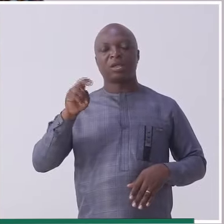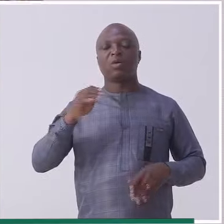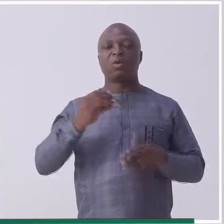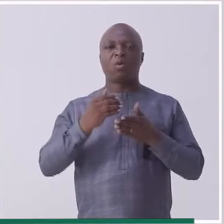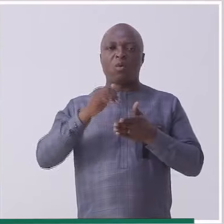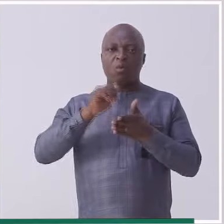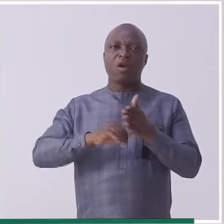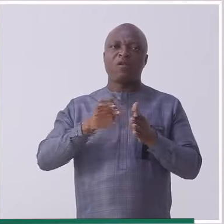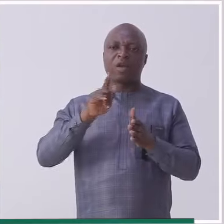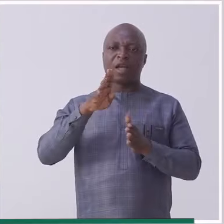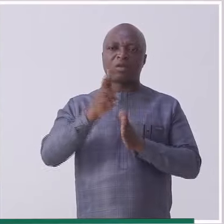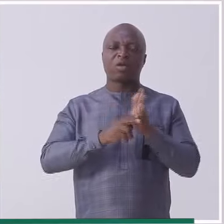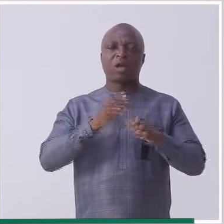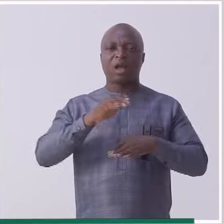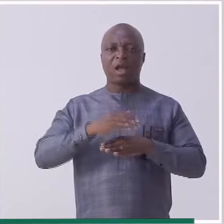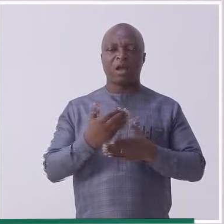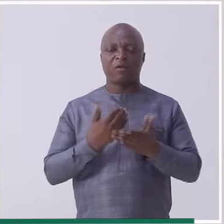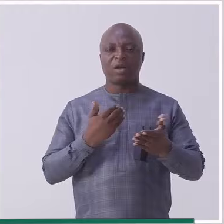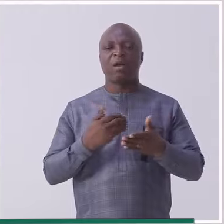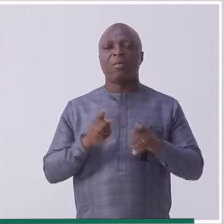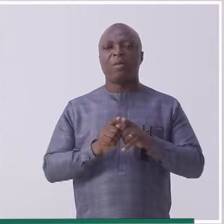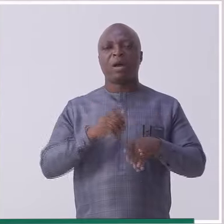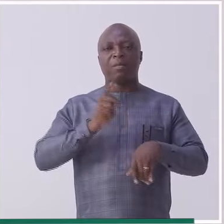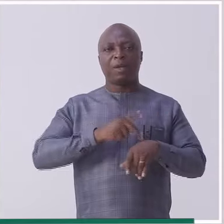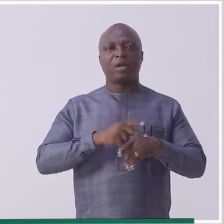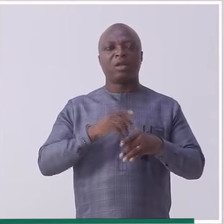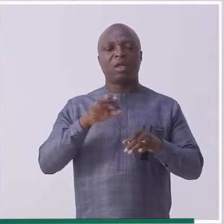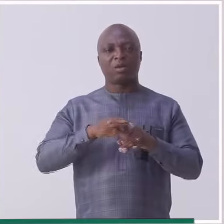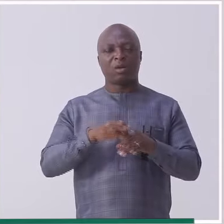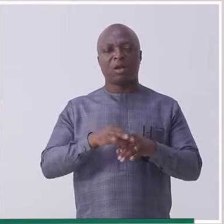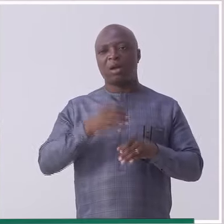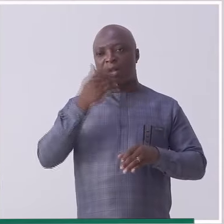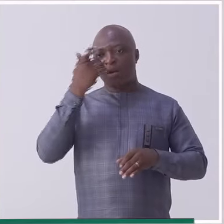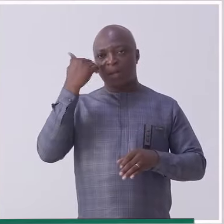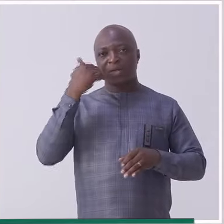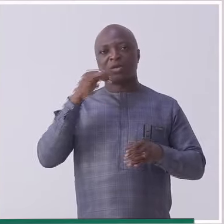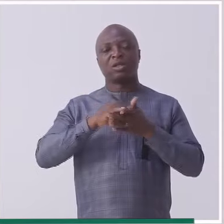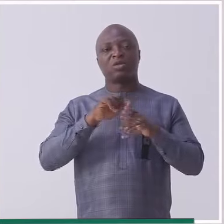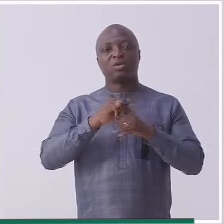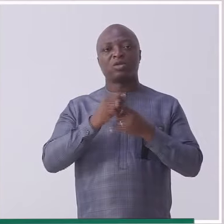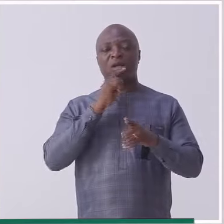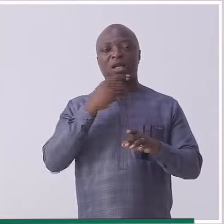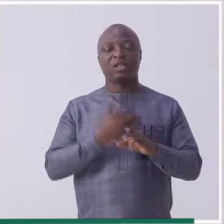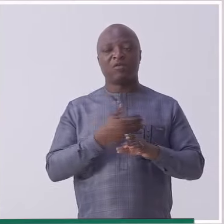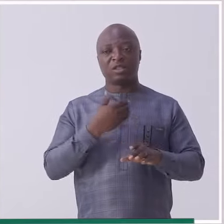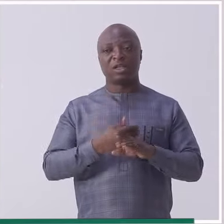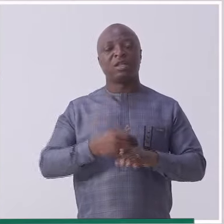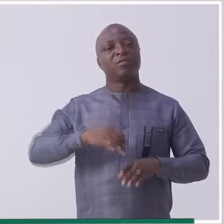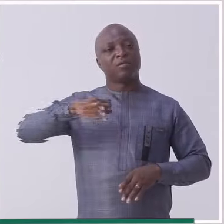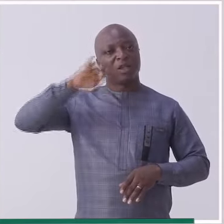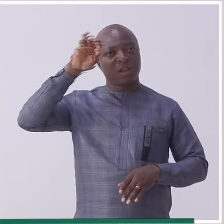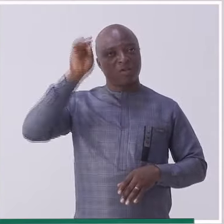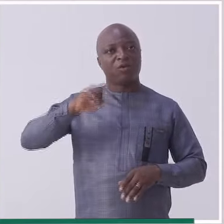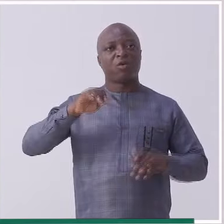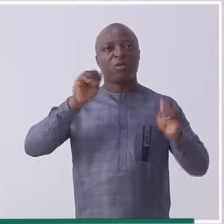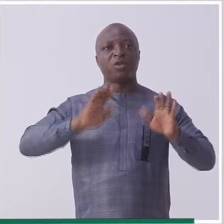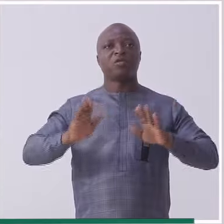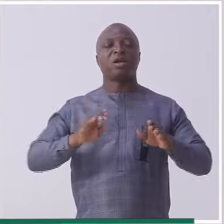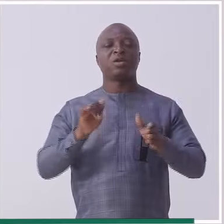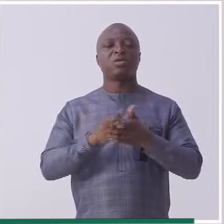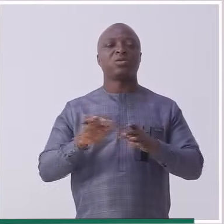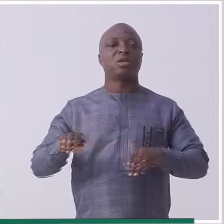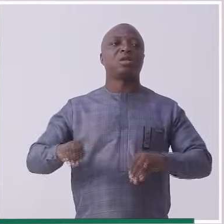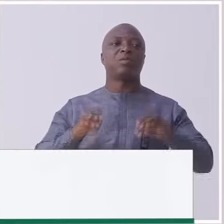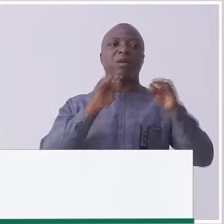heures avant. Même en période de campagne électorale. Parce que le contexte est difficile, il faut qu'on puisse faire un